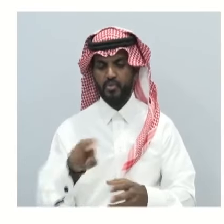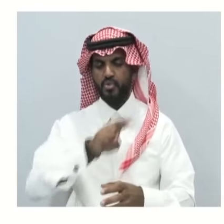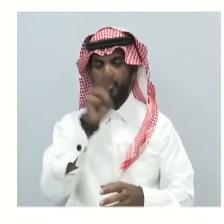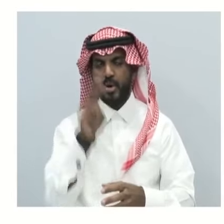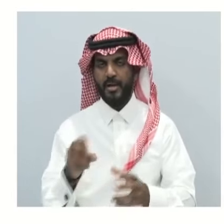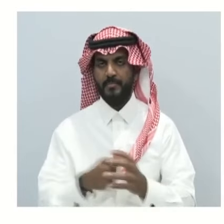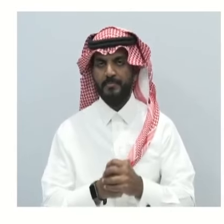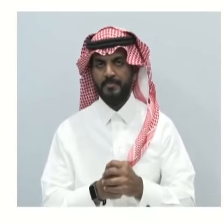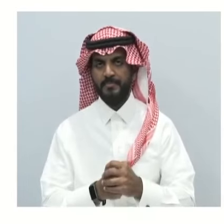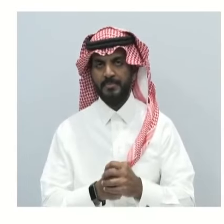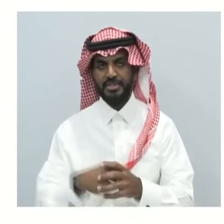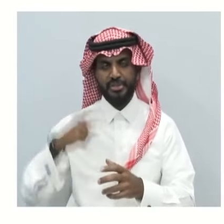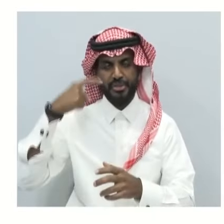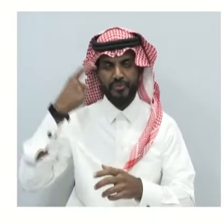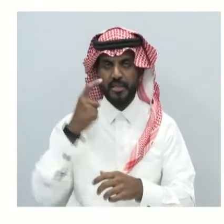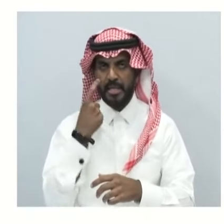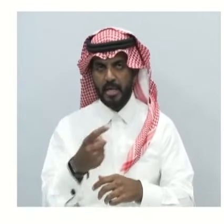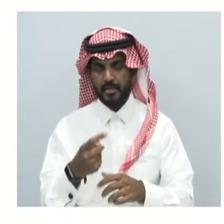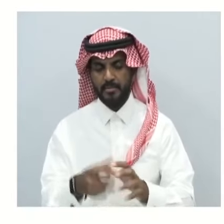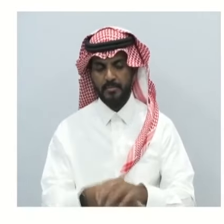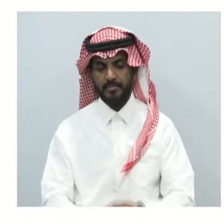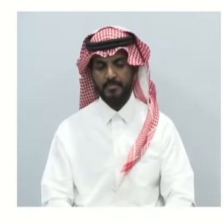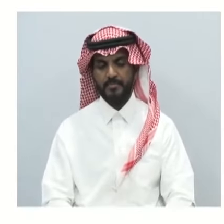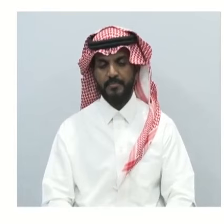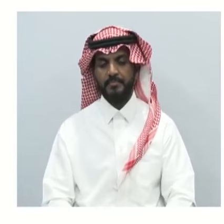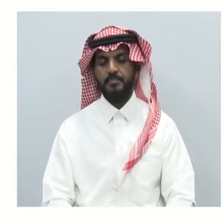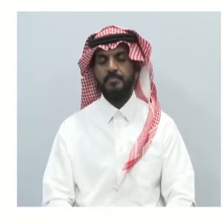السؤال التفكير الناقد والسؤال الثالث